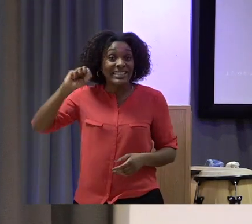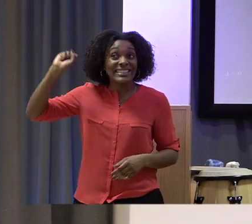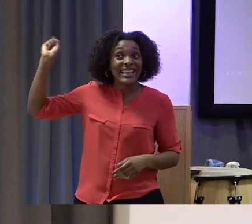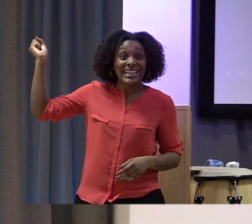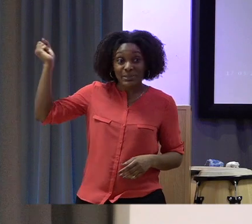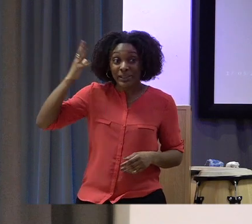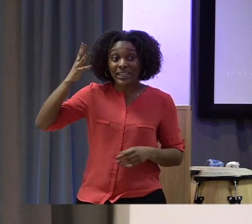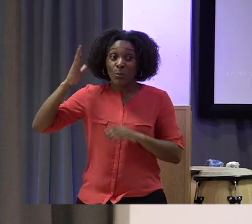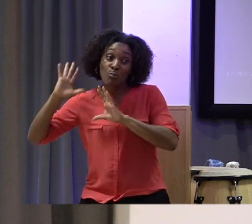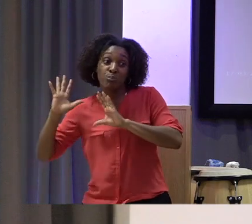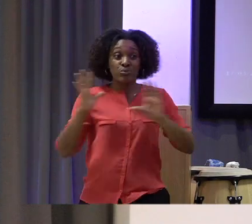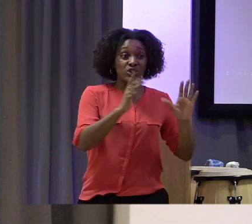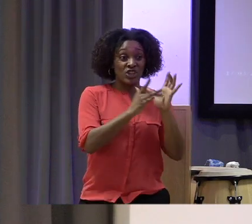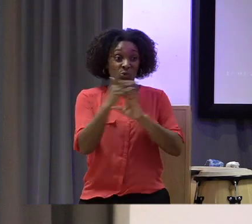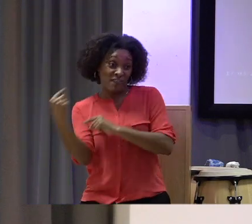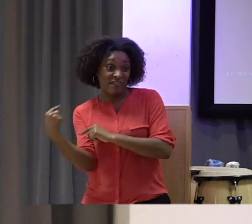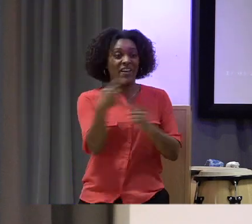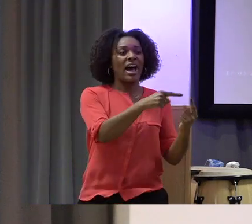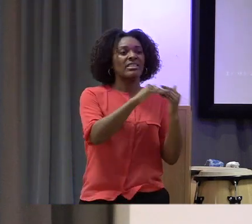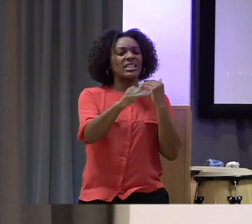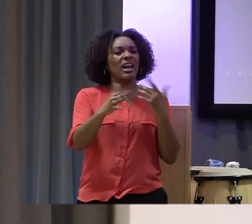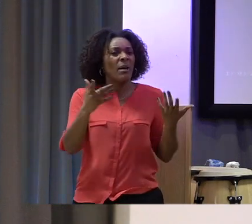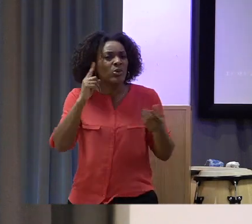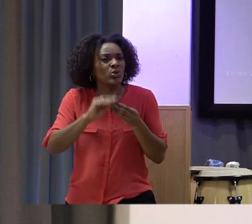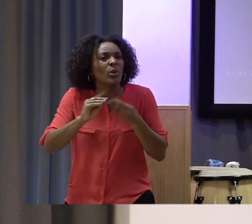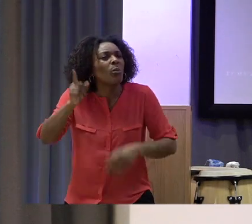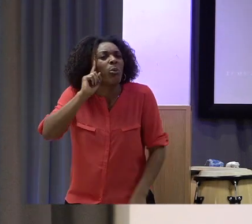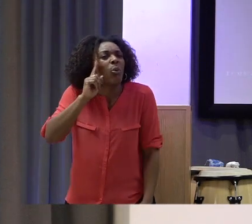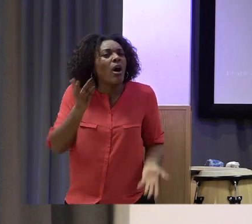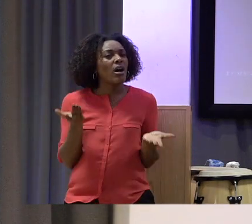Jésus. Alors la question, c'est pourquoi?